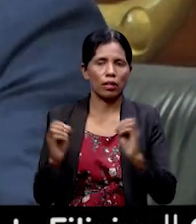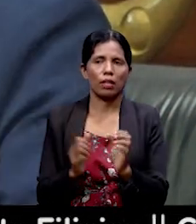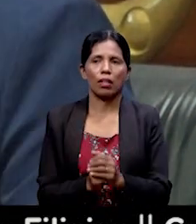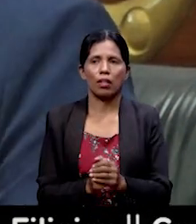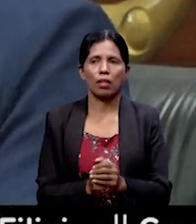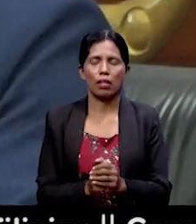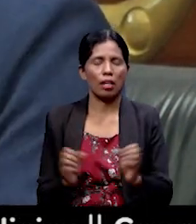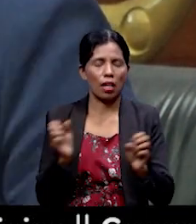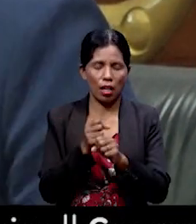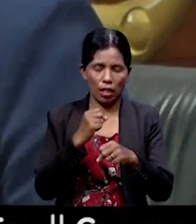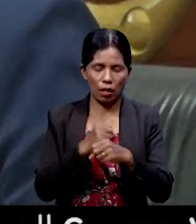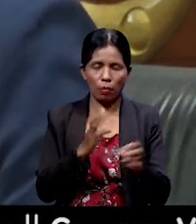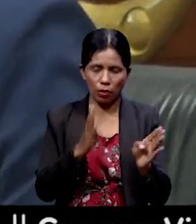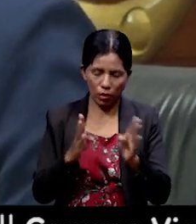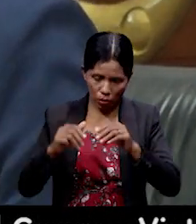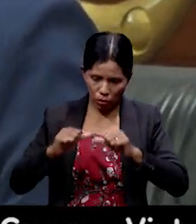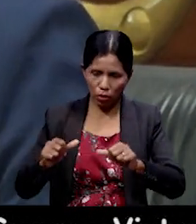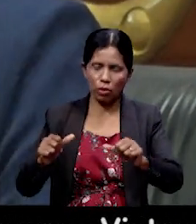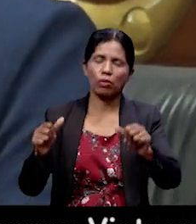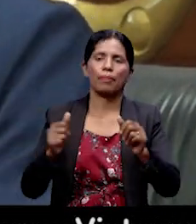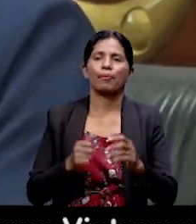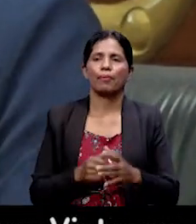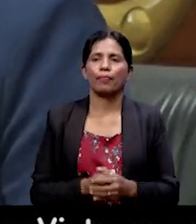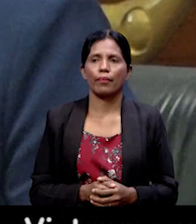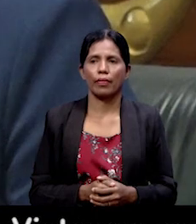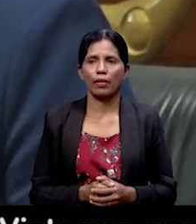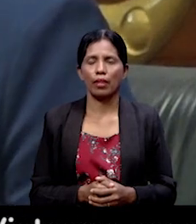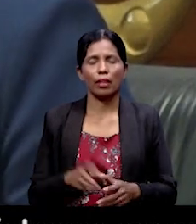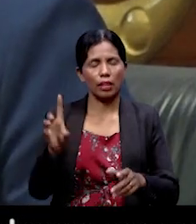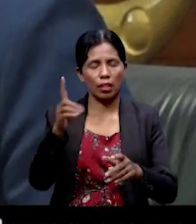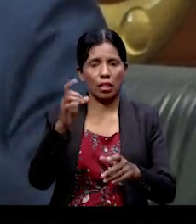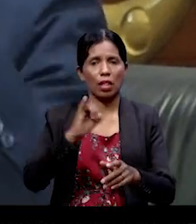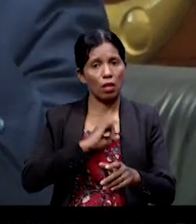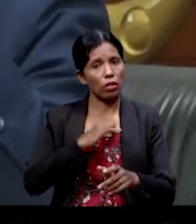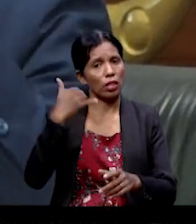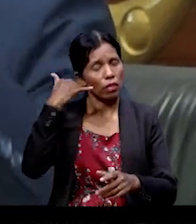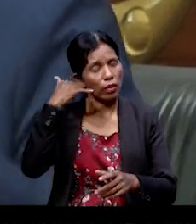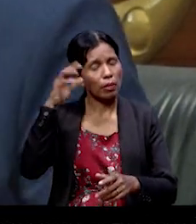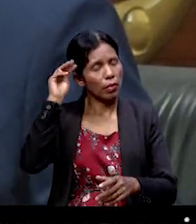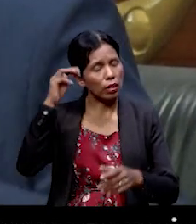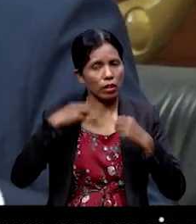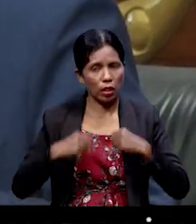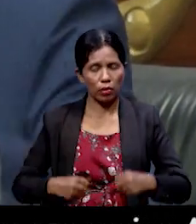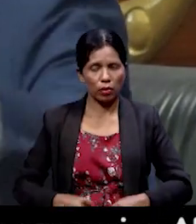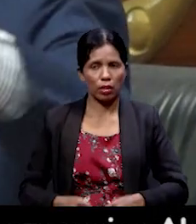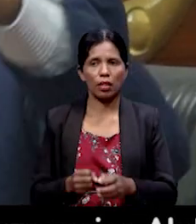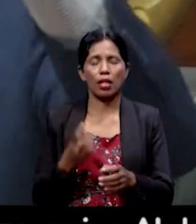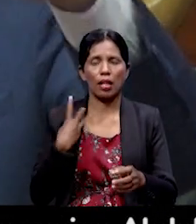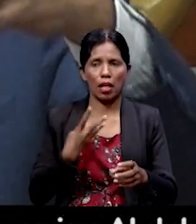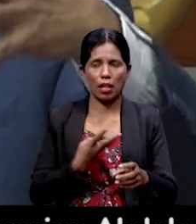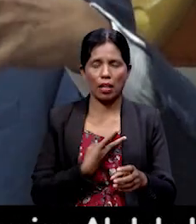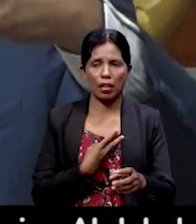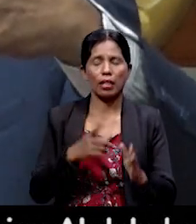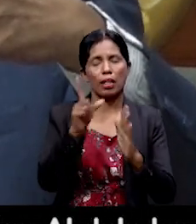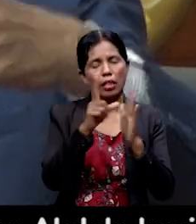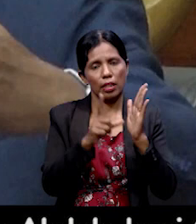katakan lah hal oleh proses lah hela proses lah nama dari sana saya telefon dengan minister Saudi di hanya hal yang katakan lista